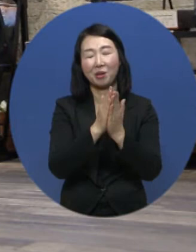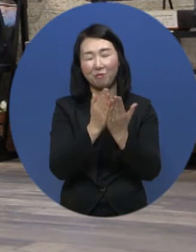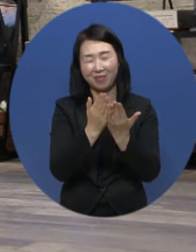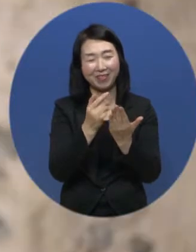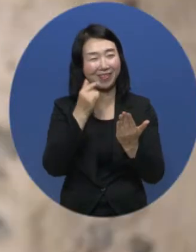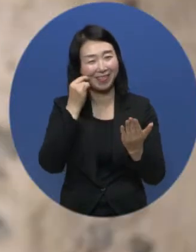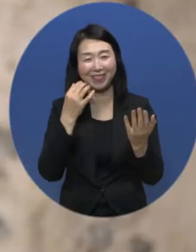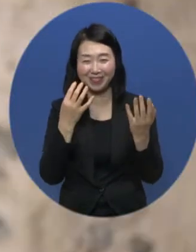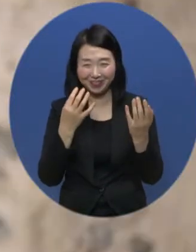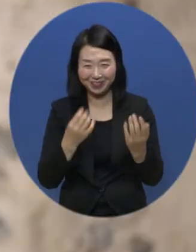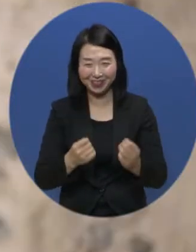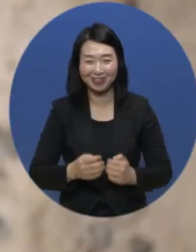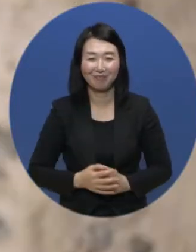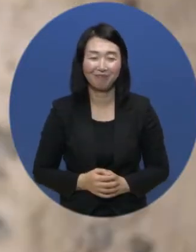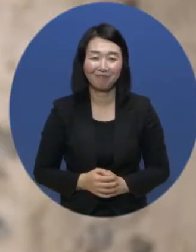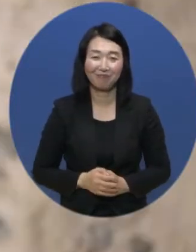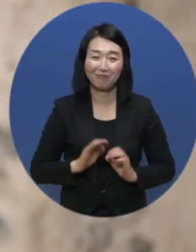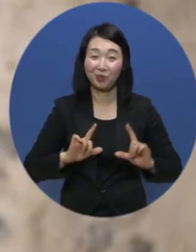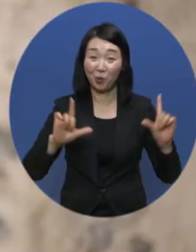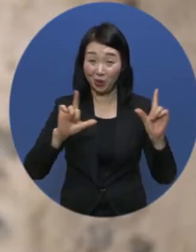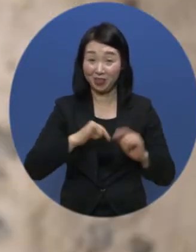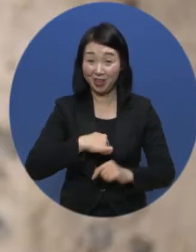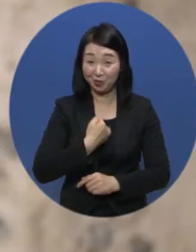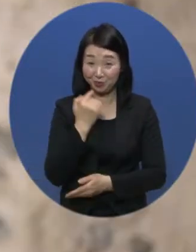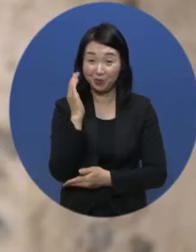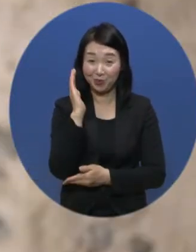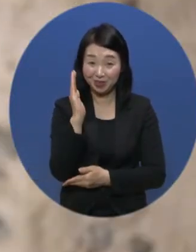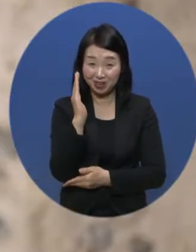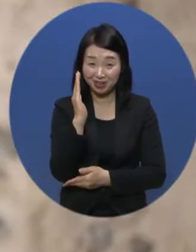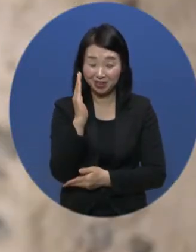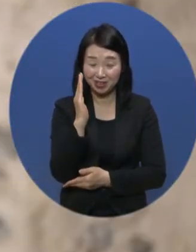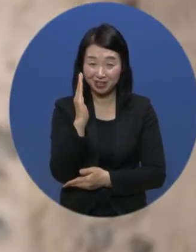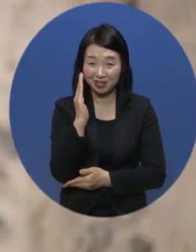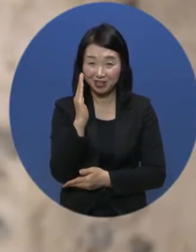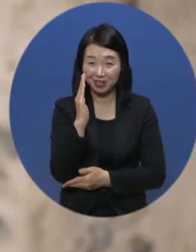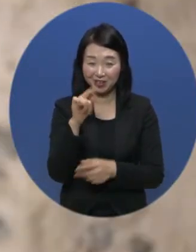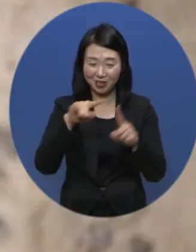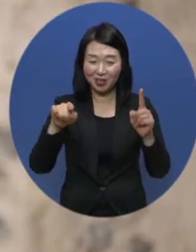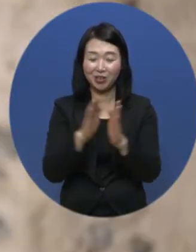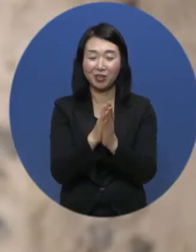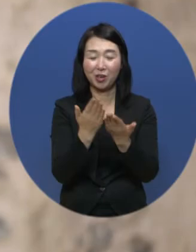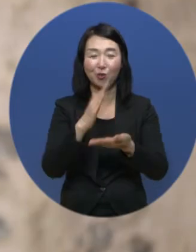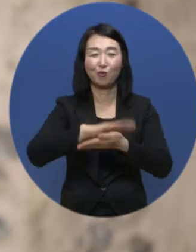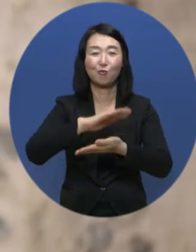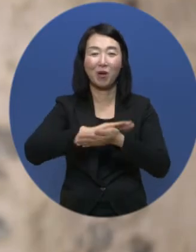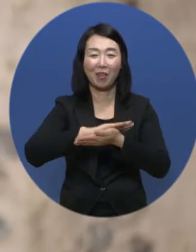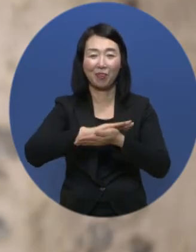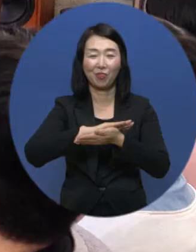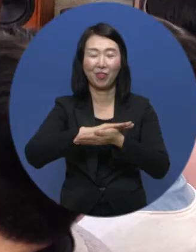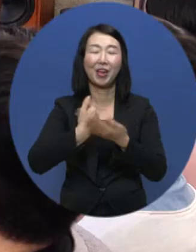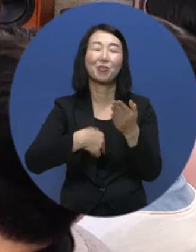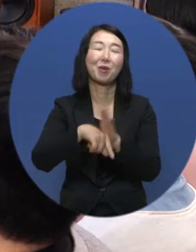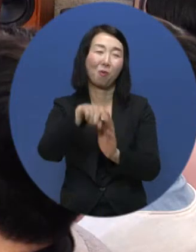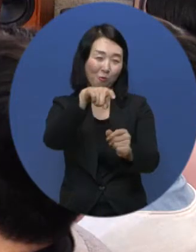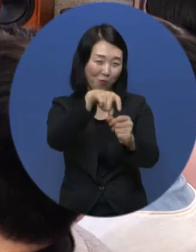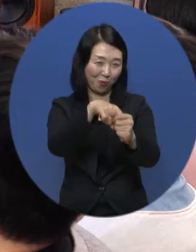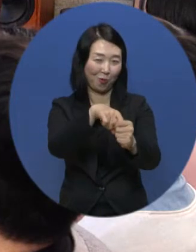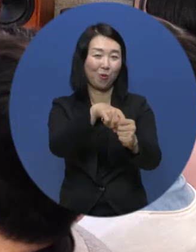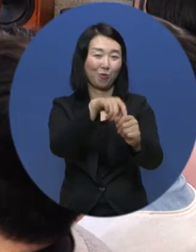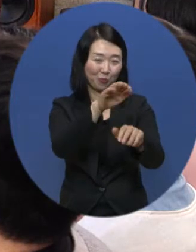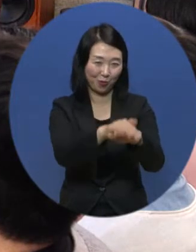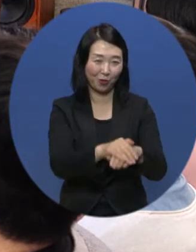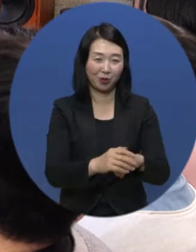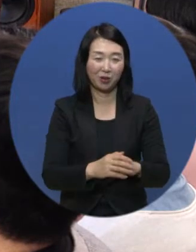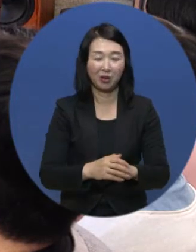있었습니다. 올해는 제 자서전을 종이책으로 출판하고자 목표를 정했습니다. 판매